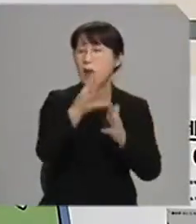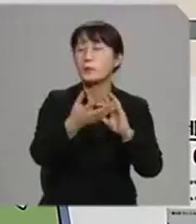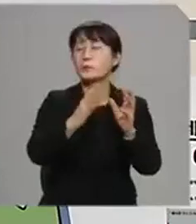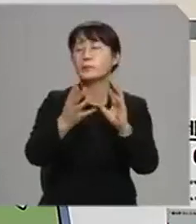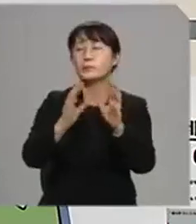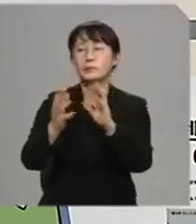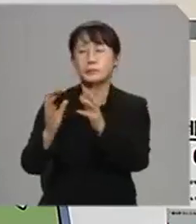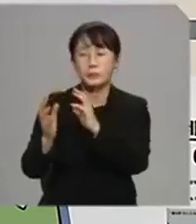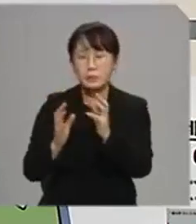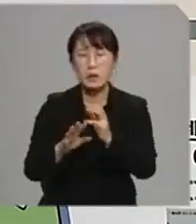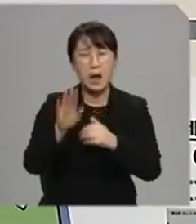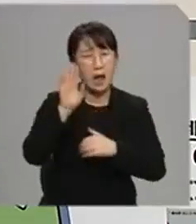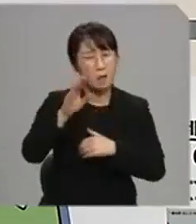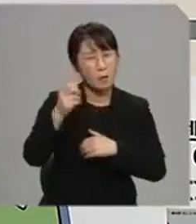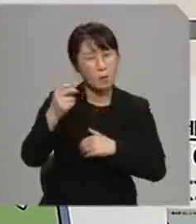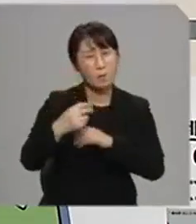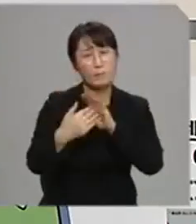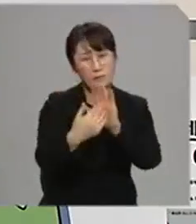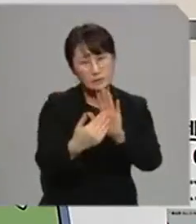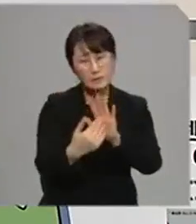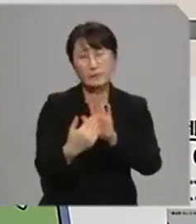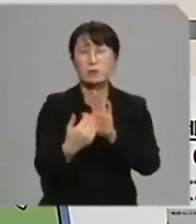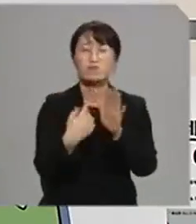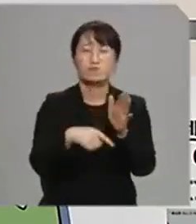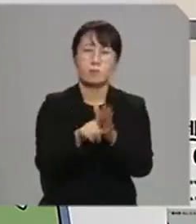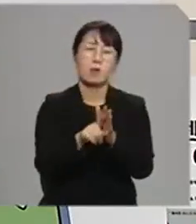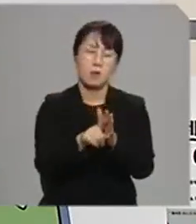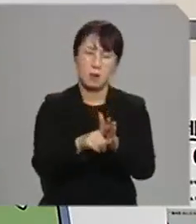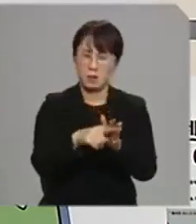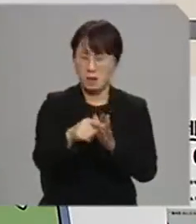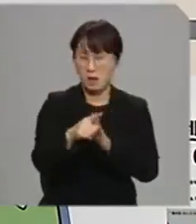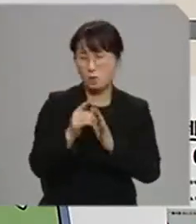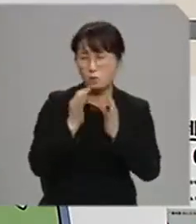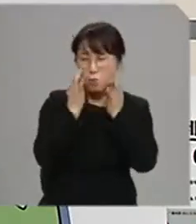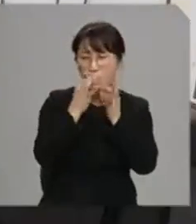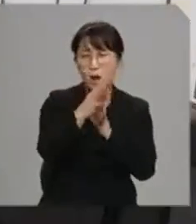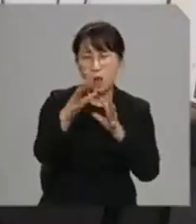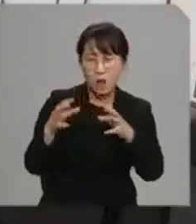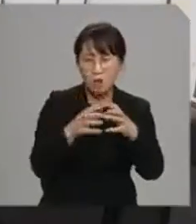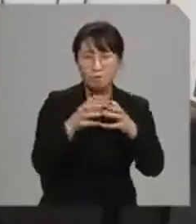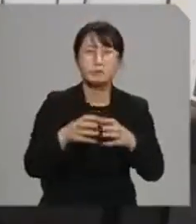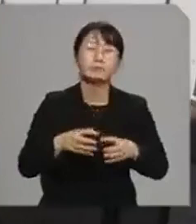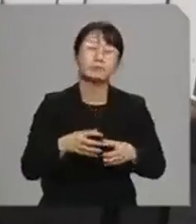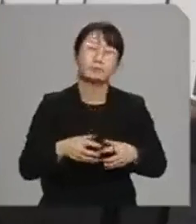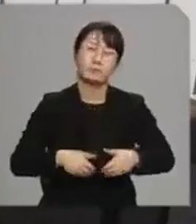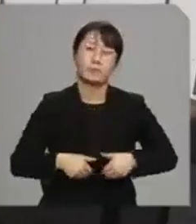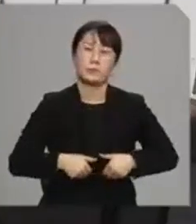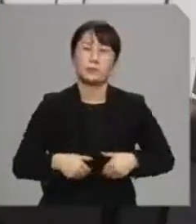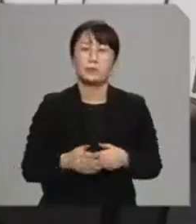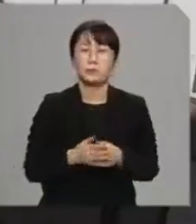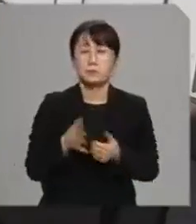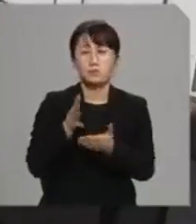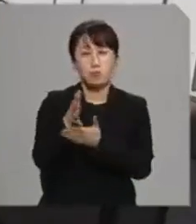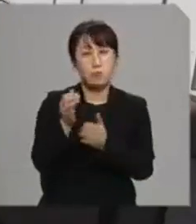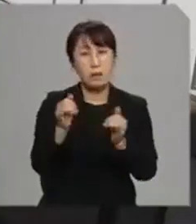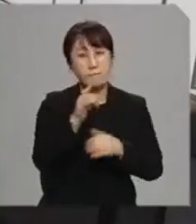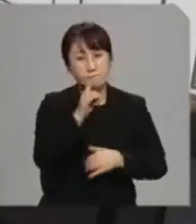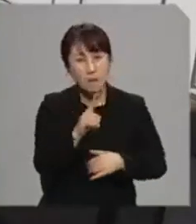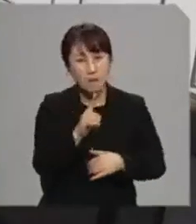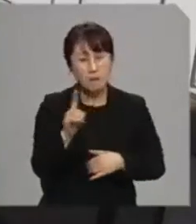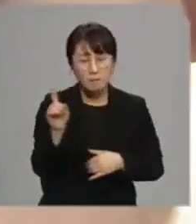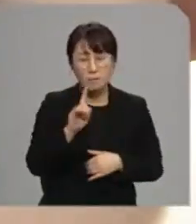함께 문제에 재발 방지와 예방을 위해 함께 노력하시는 것이 무엇보다 중요할 것입니다 전문가들은 또